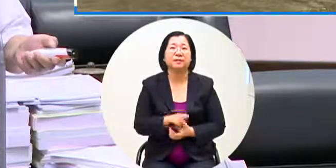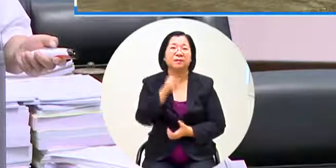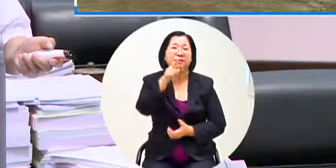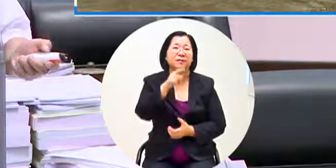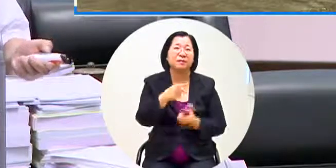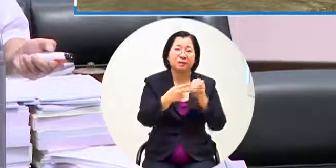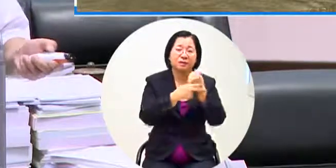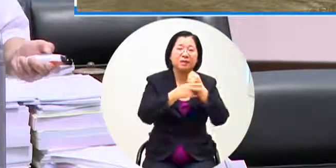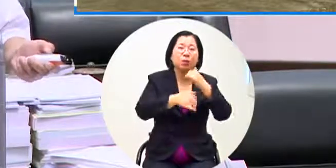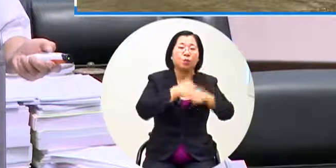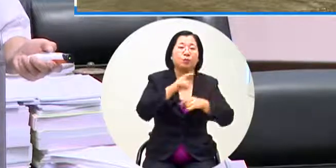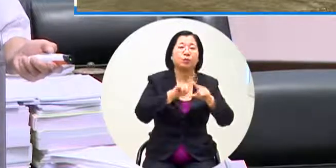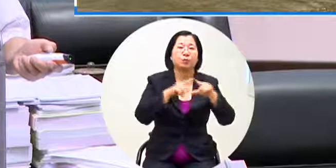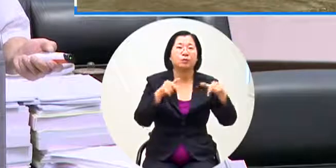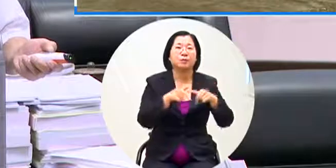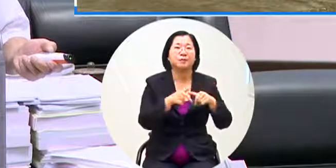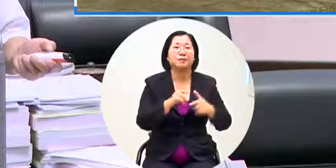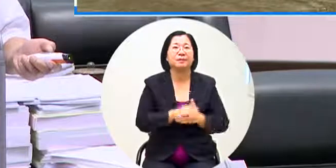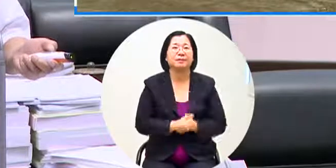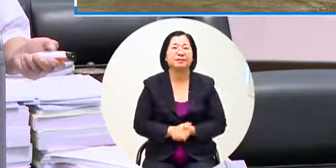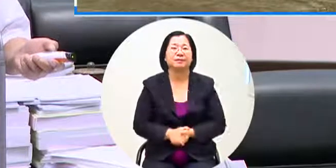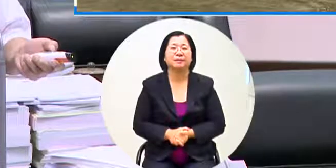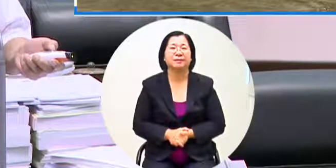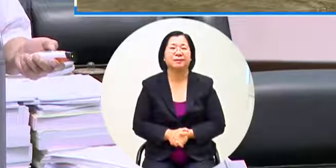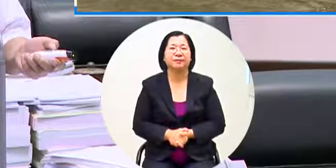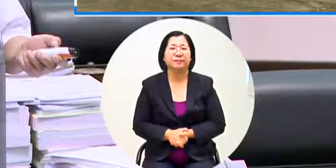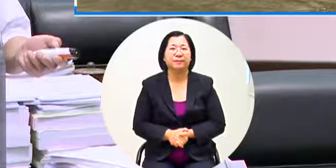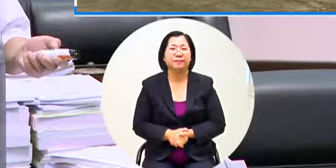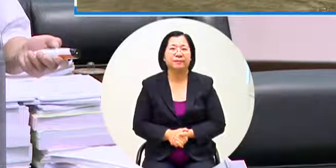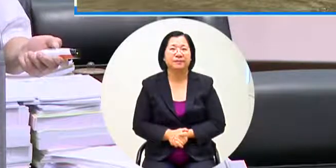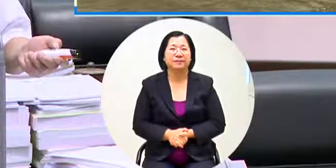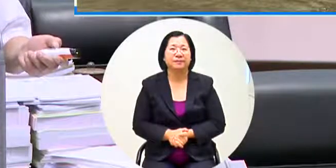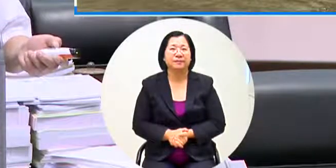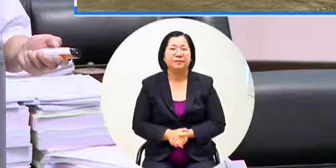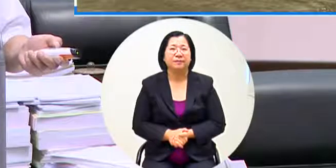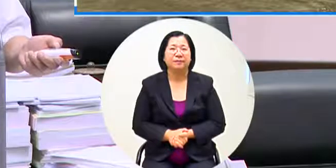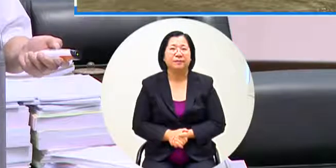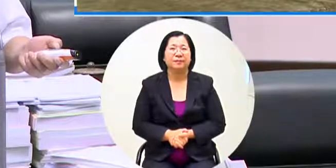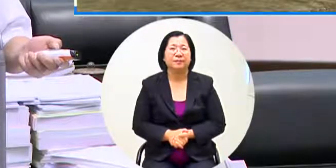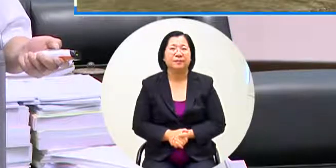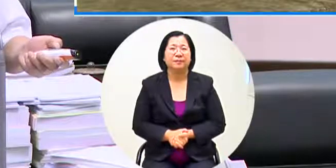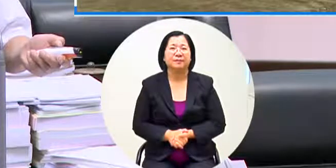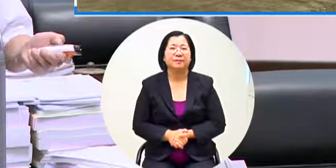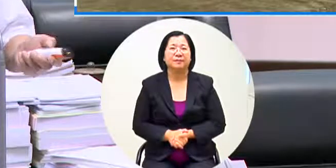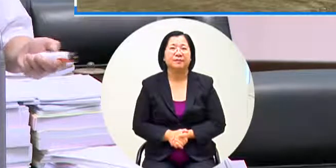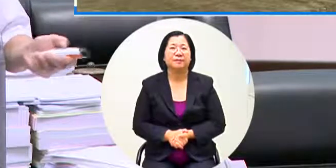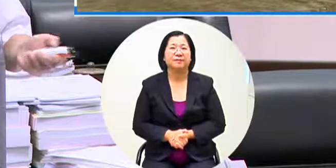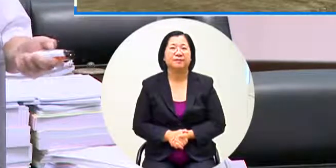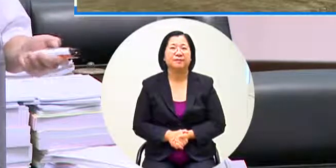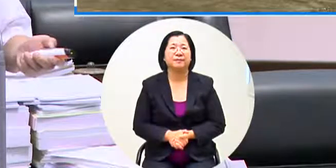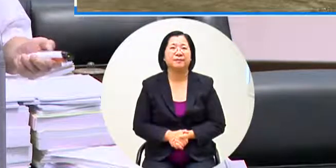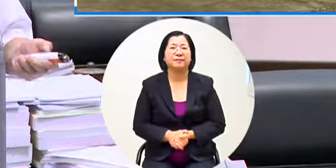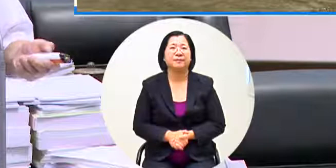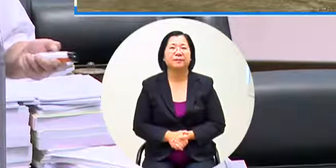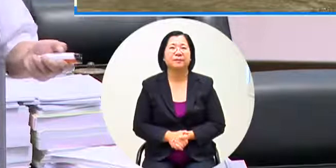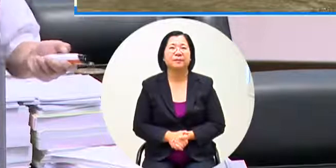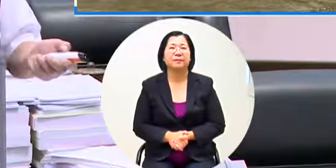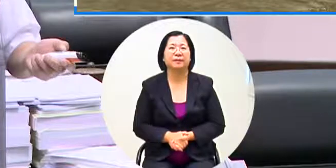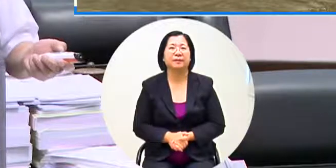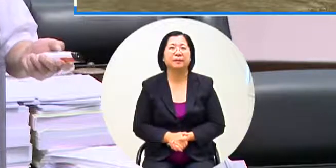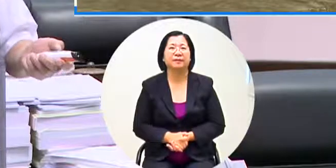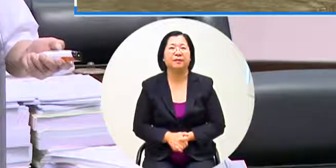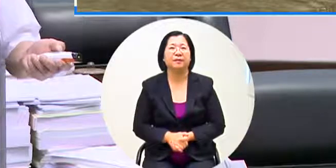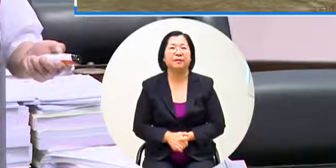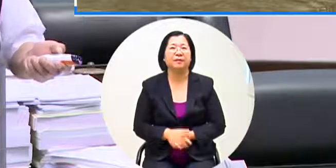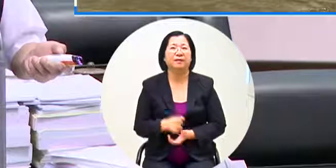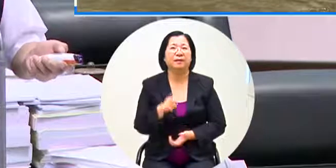间里活动中心吼，属里这一类，但是这个这栋已经不敷使用